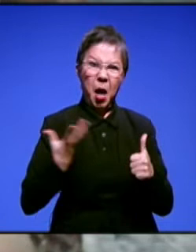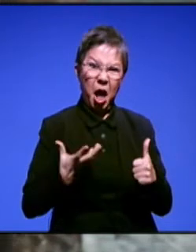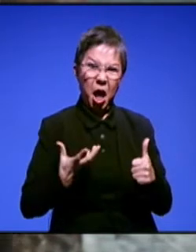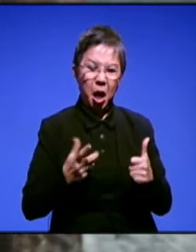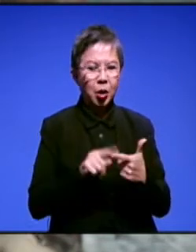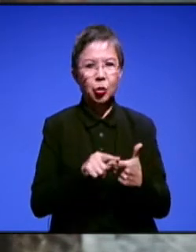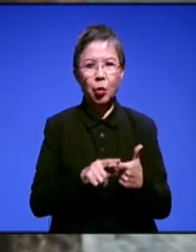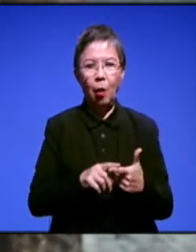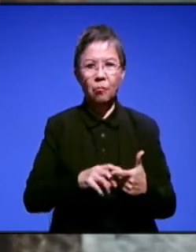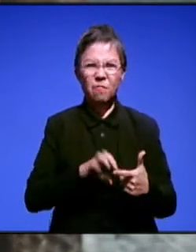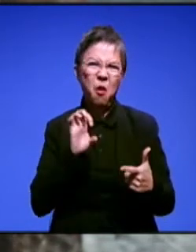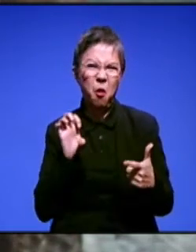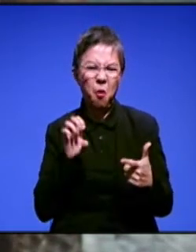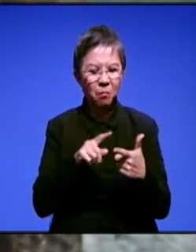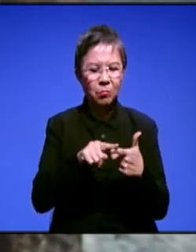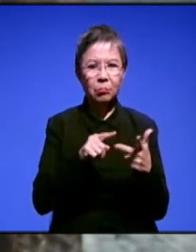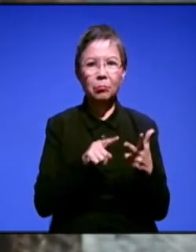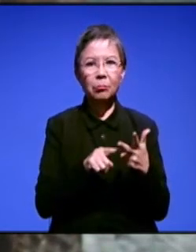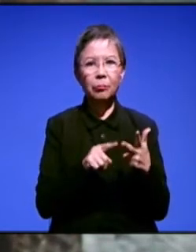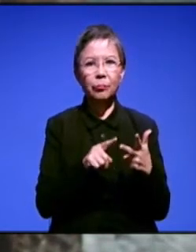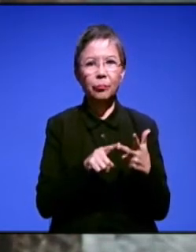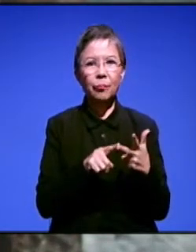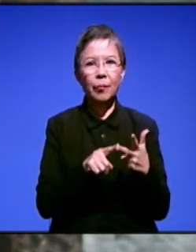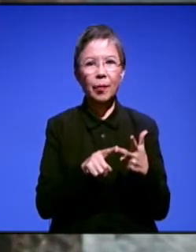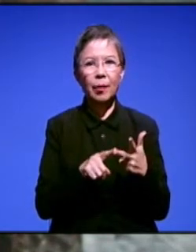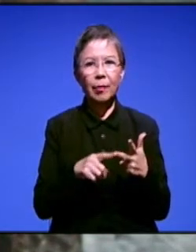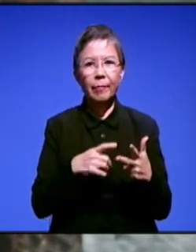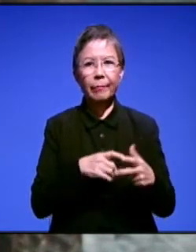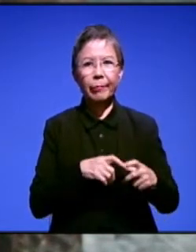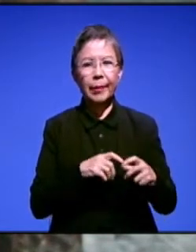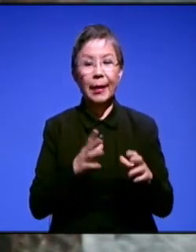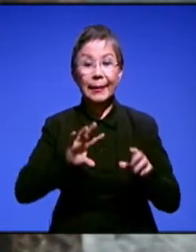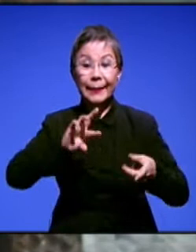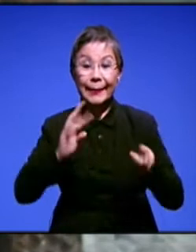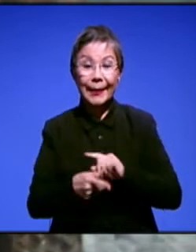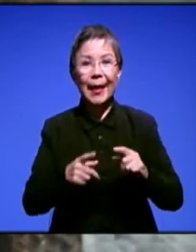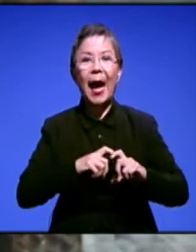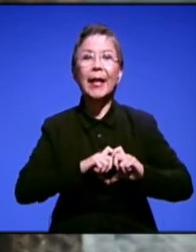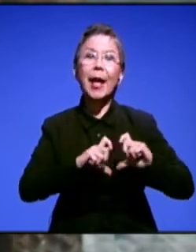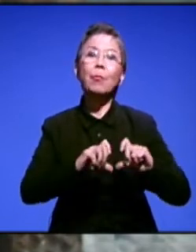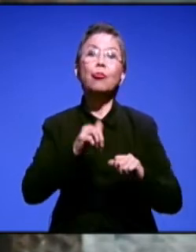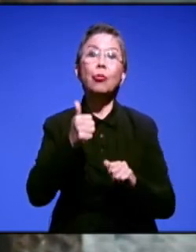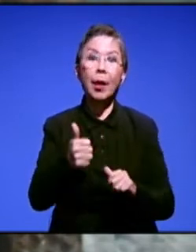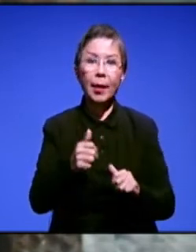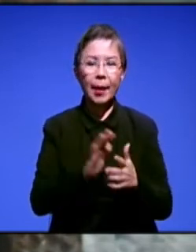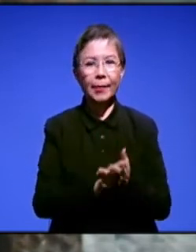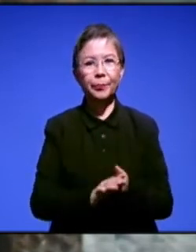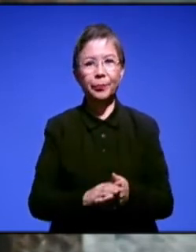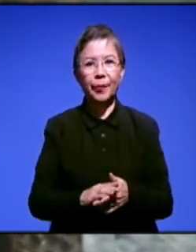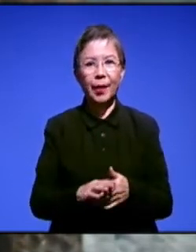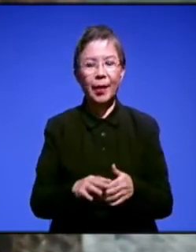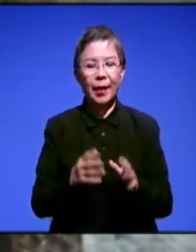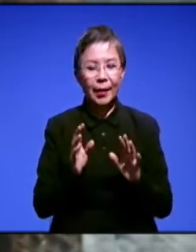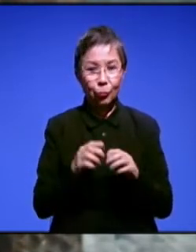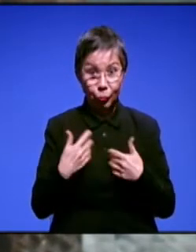sifat angkara murka, kemudian kamulian memiliki hati yang mulia. Keduanya adalah sebuah penggambaran